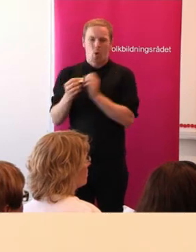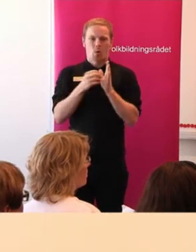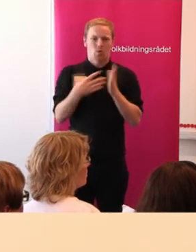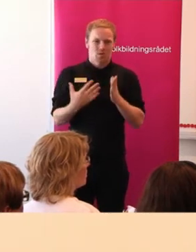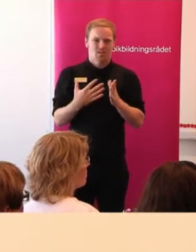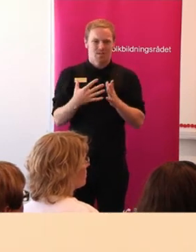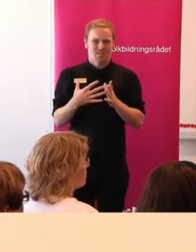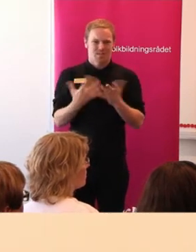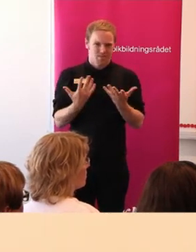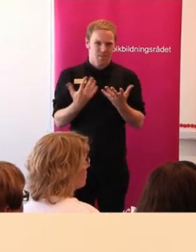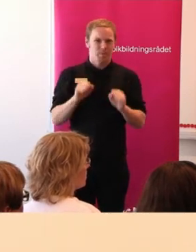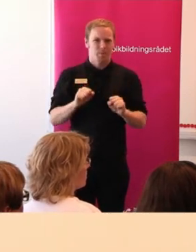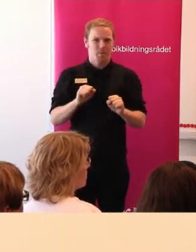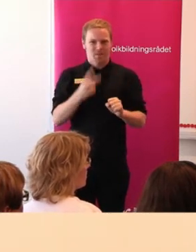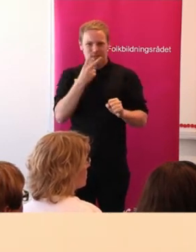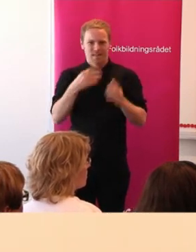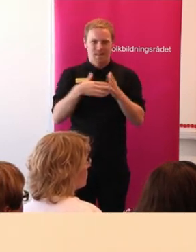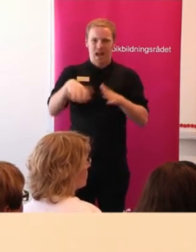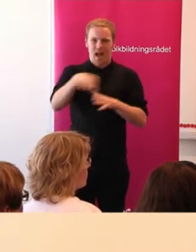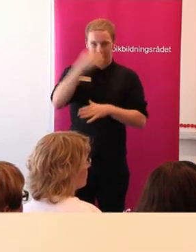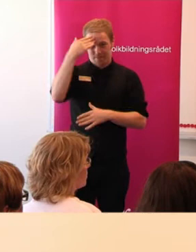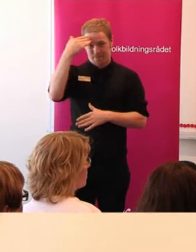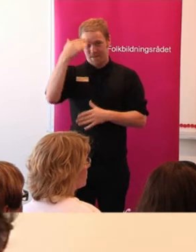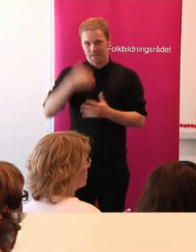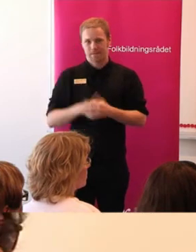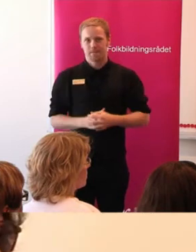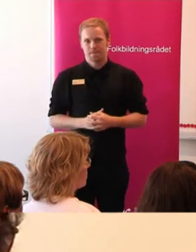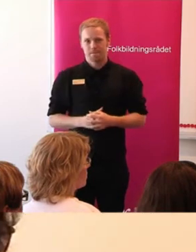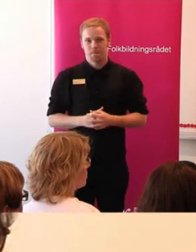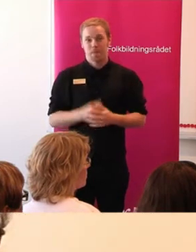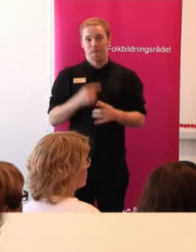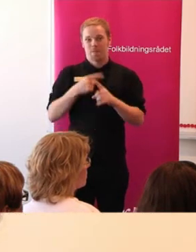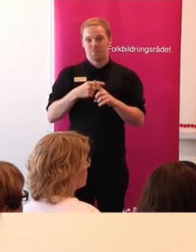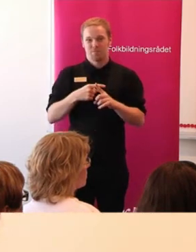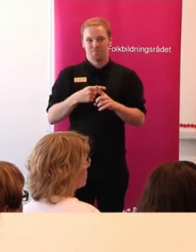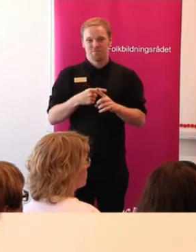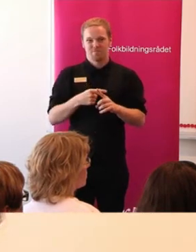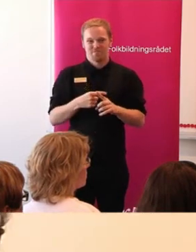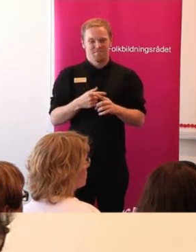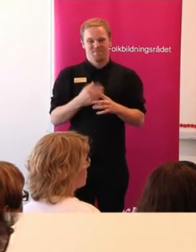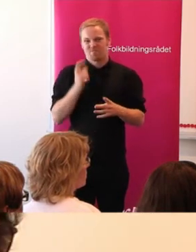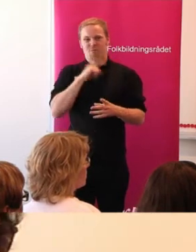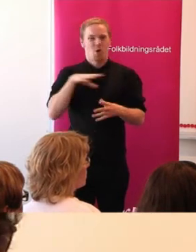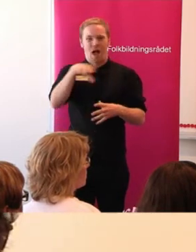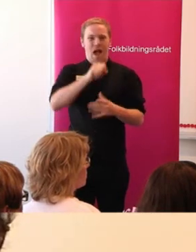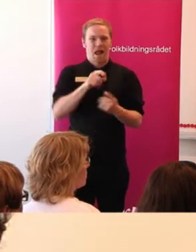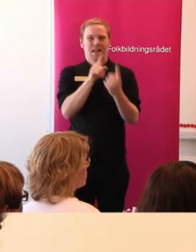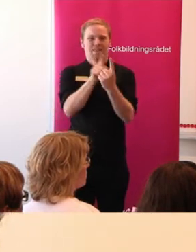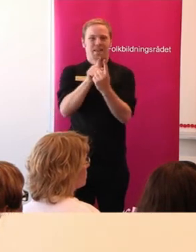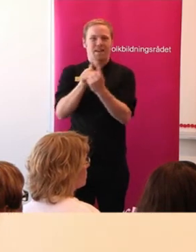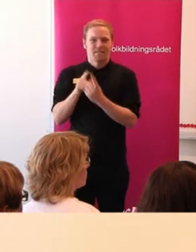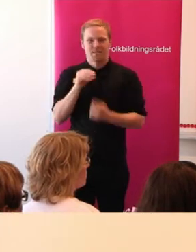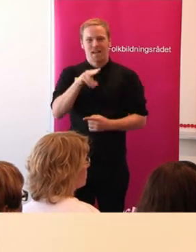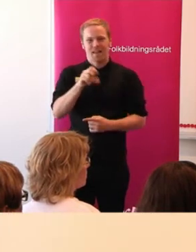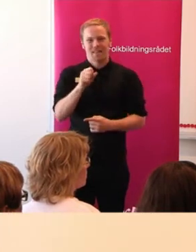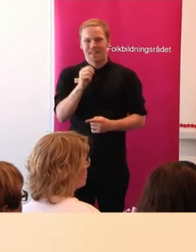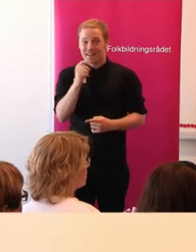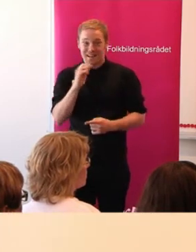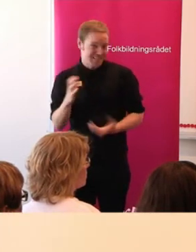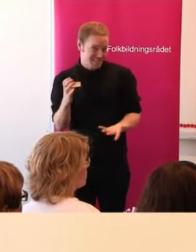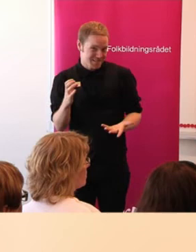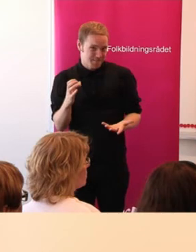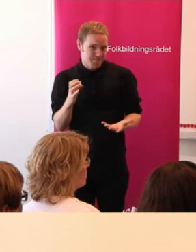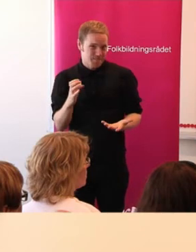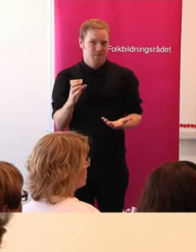Och sen tror jag, alla har inte förmånen att prata direkt med en del när de kommer till Arbetsförmedlingen. Arbetsförmedlingen. Det är ganska många arbetsförmedlare då som inte känner